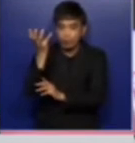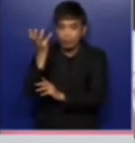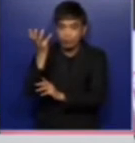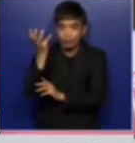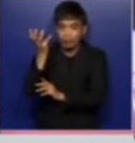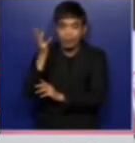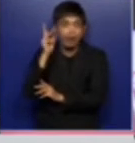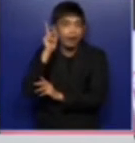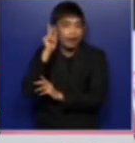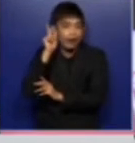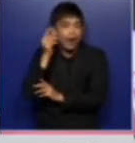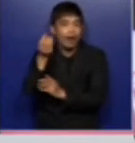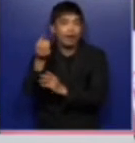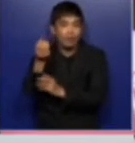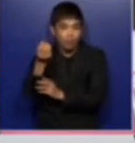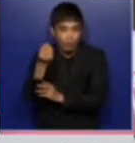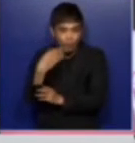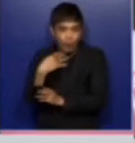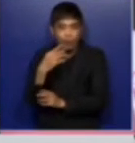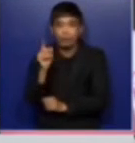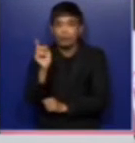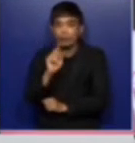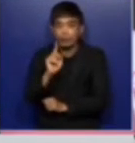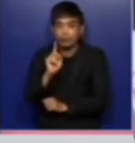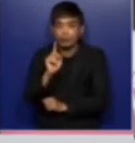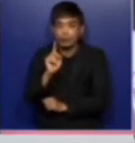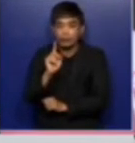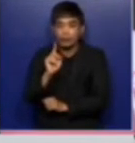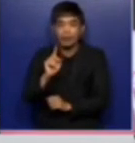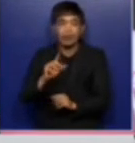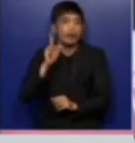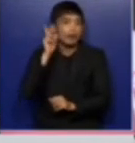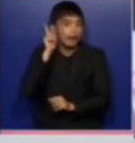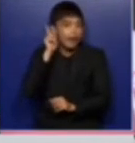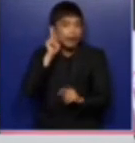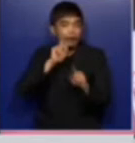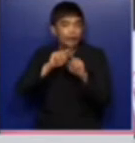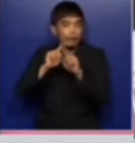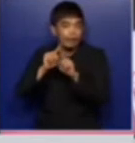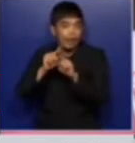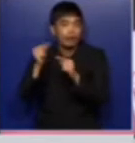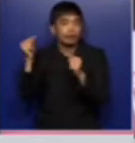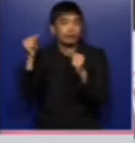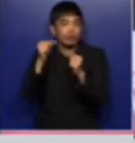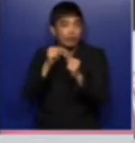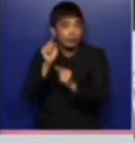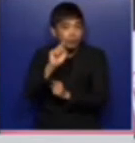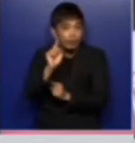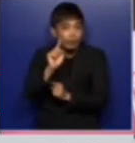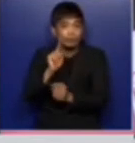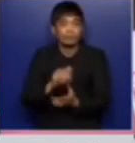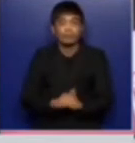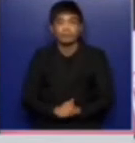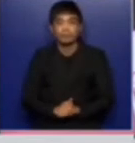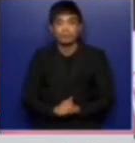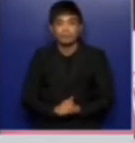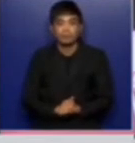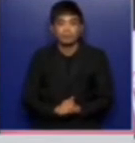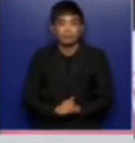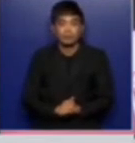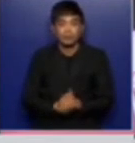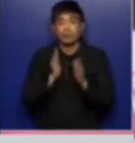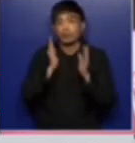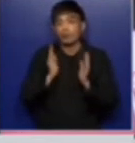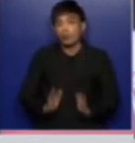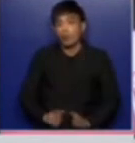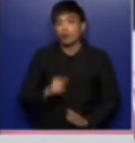งข่าวรอยเตอร์ผ่านมาทางรอยเตอร์คาดการณ์ว่าจะมีคนไทย